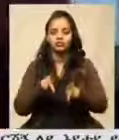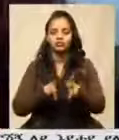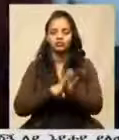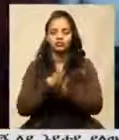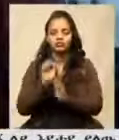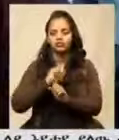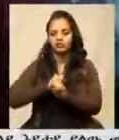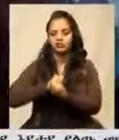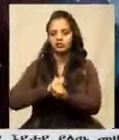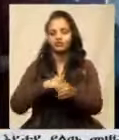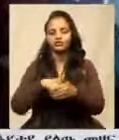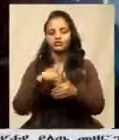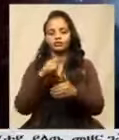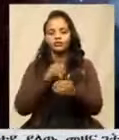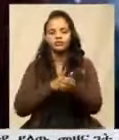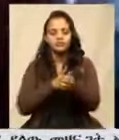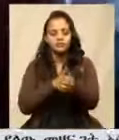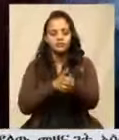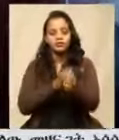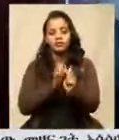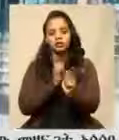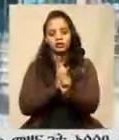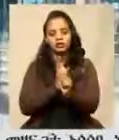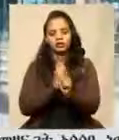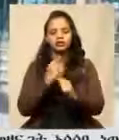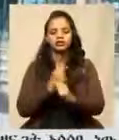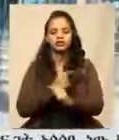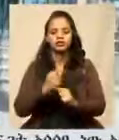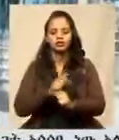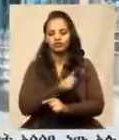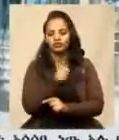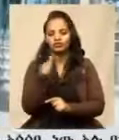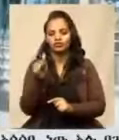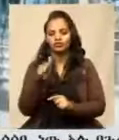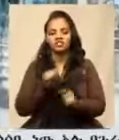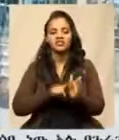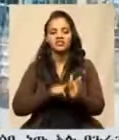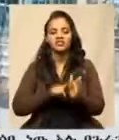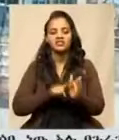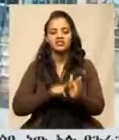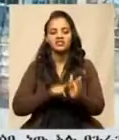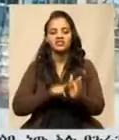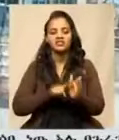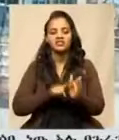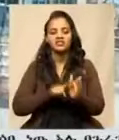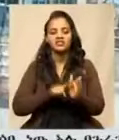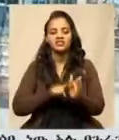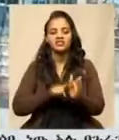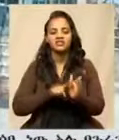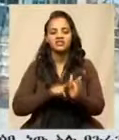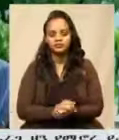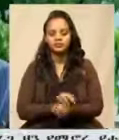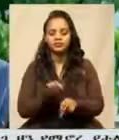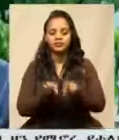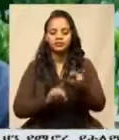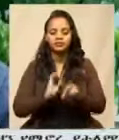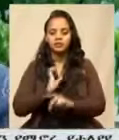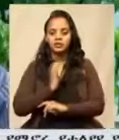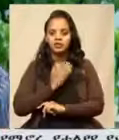ቫይረሱን ለመከላከል የወጡ መመሪያዎችን በአግባቡ በመተግበር ራሱን ከቫይረሱ እንዲጠብቅም ጥሪ አቅርበዋል።